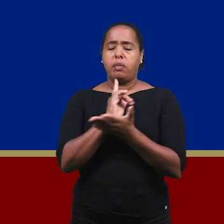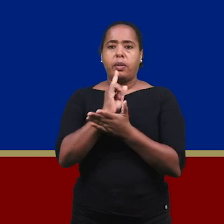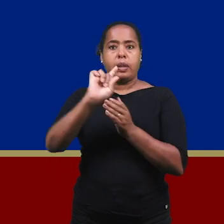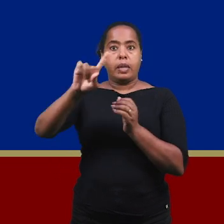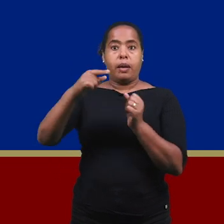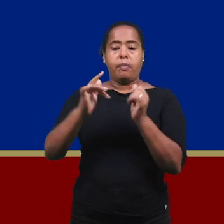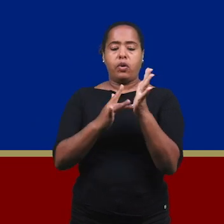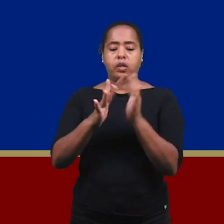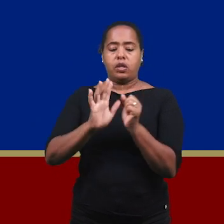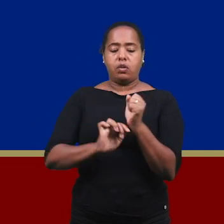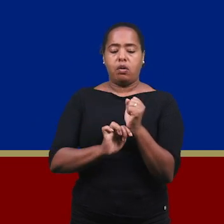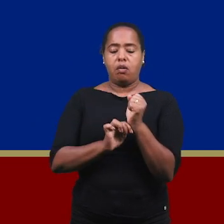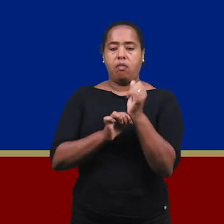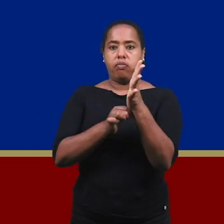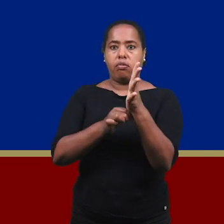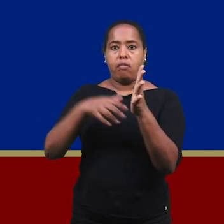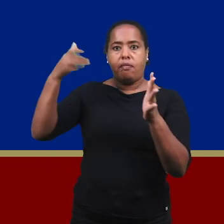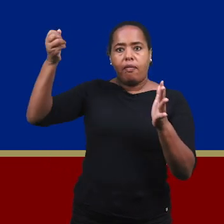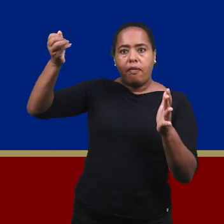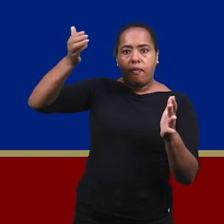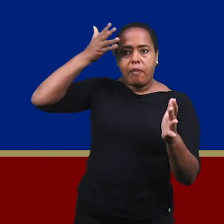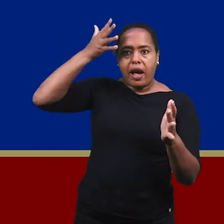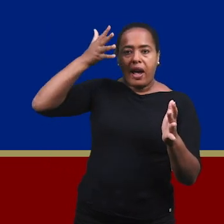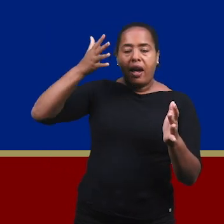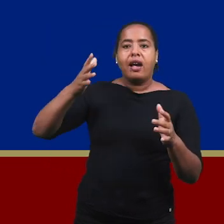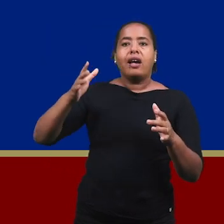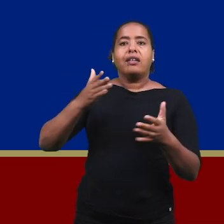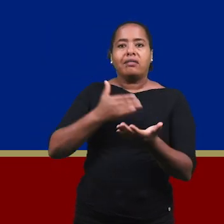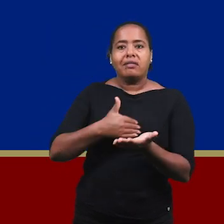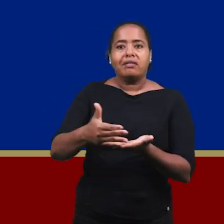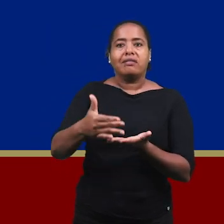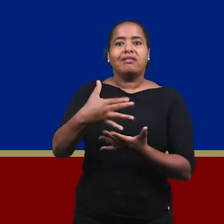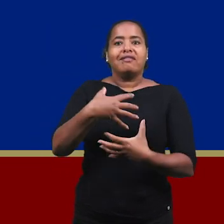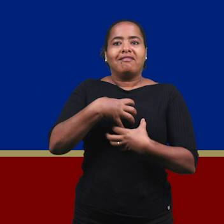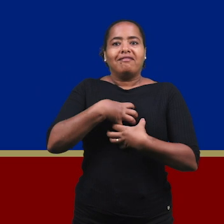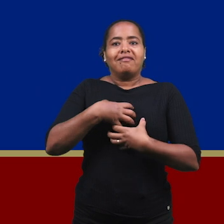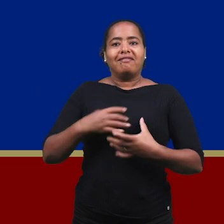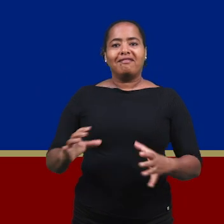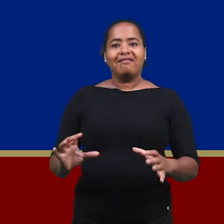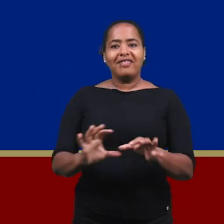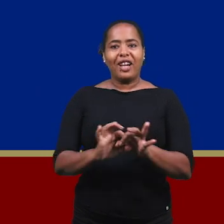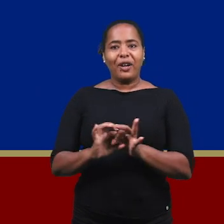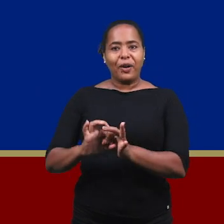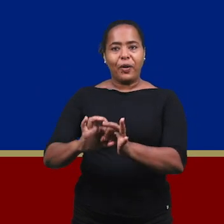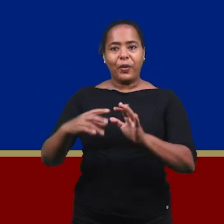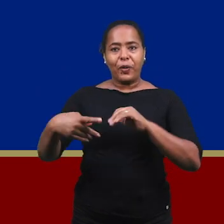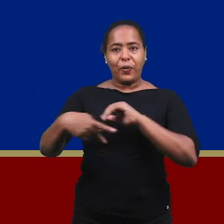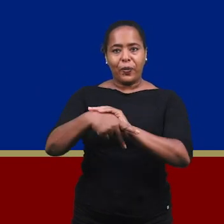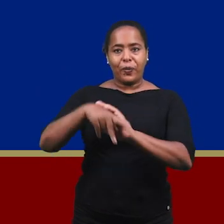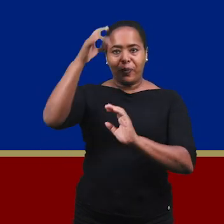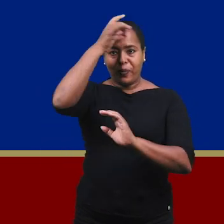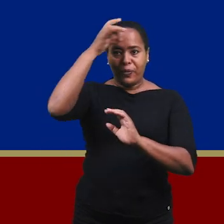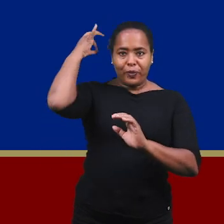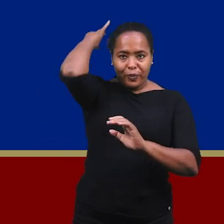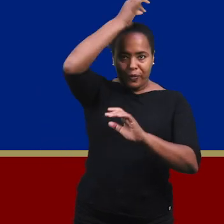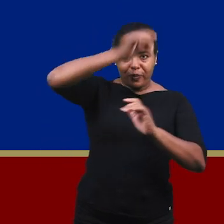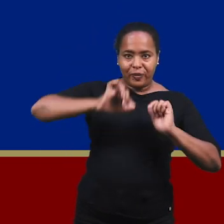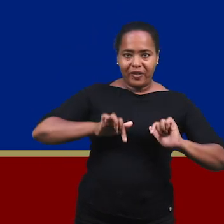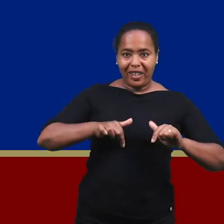откроется человеку, у человека будет лишь библейские знания. Но после того, как